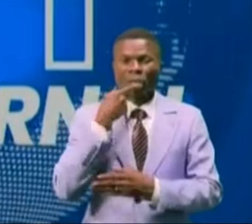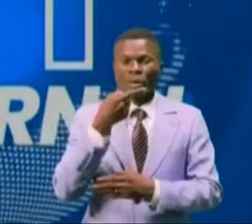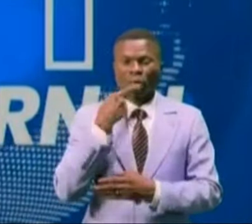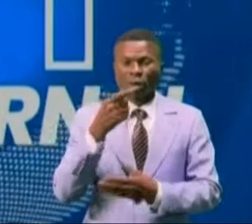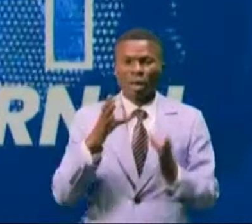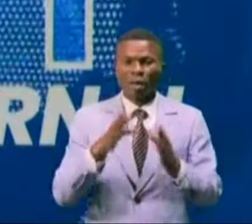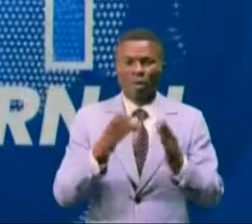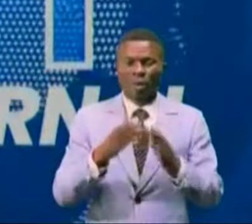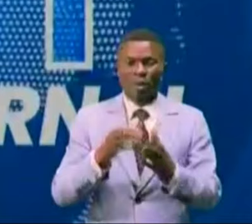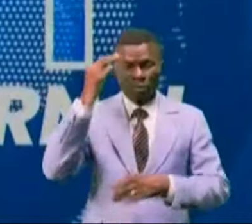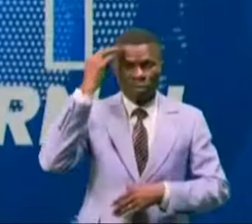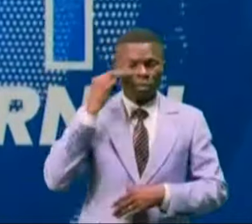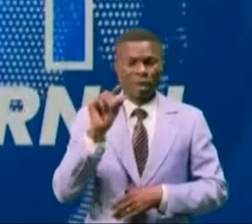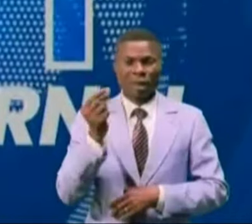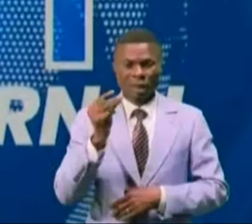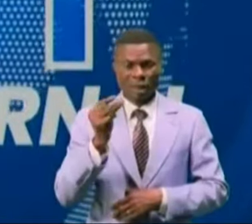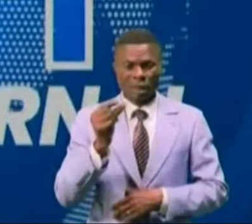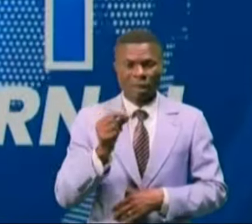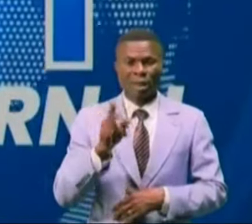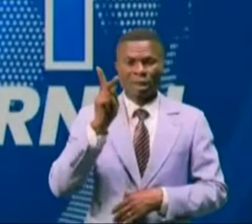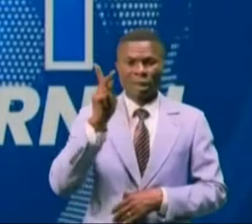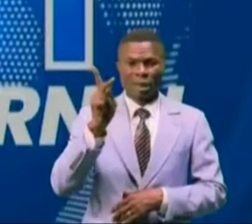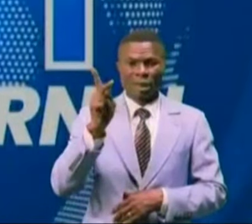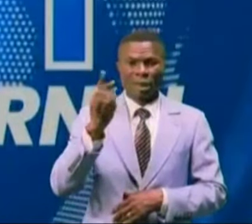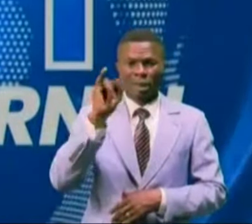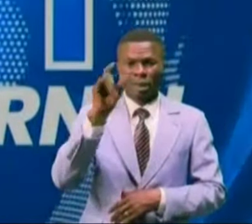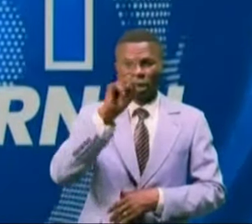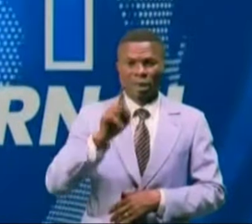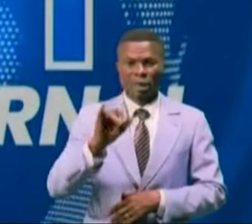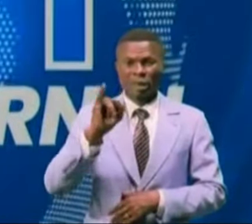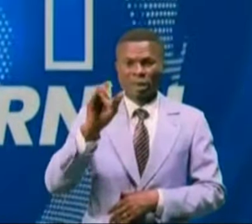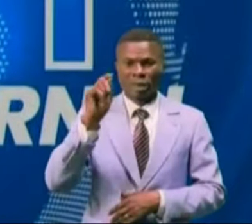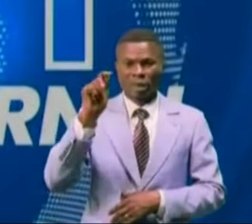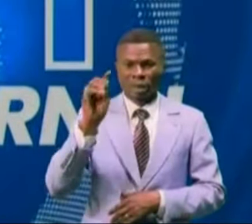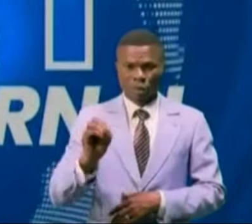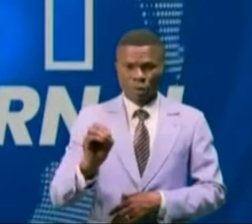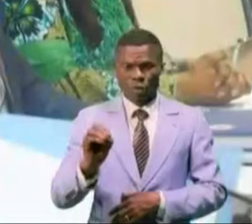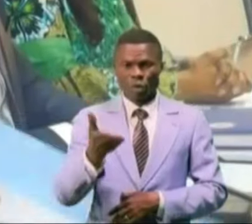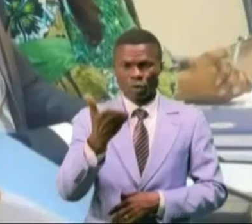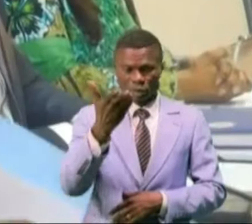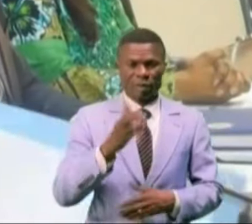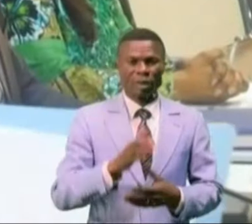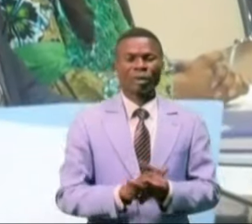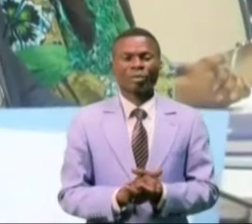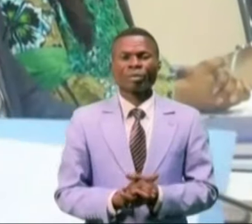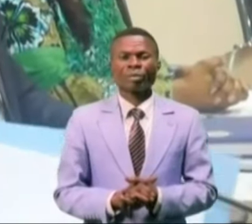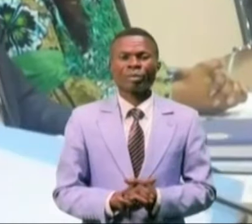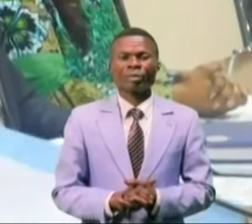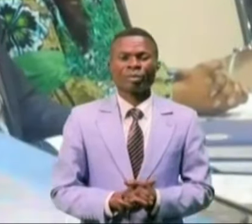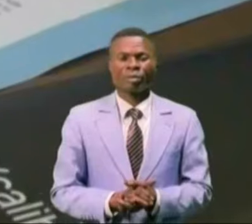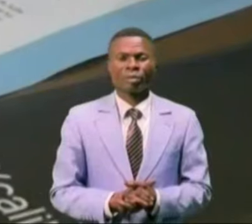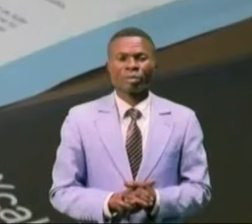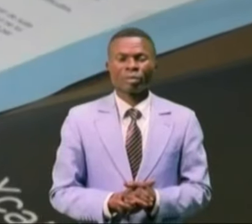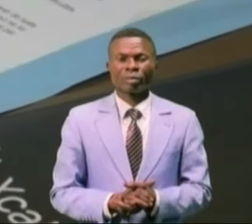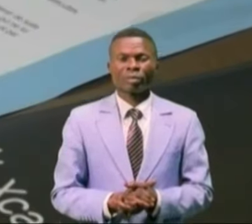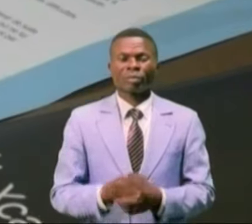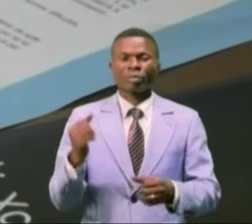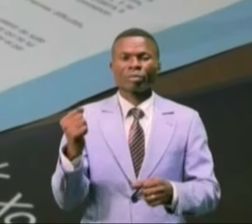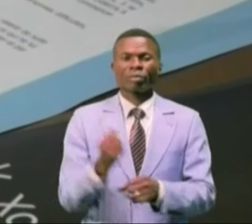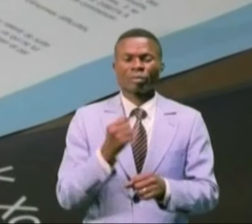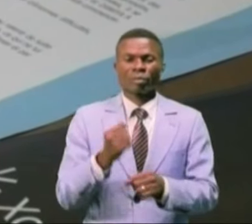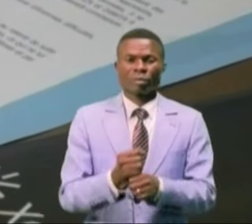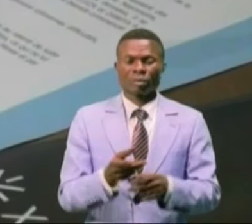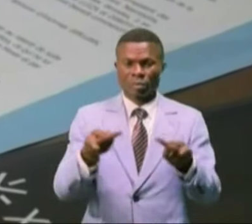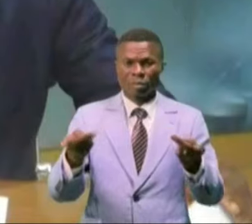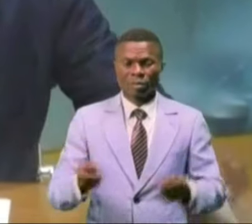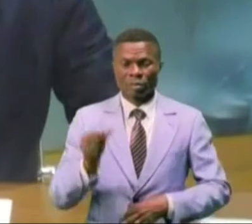avec le ministre de mines kizitpakabomba reportage d'Ada Chabani le service de géologie du